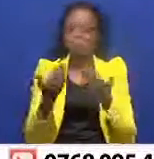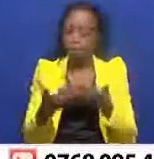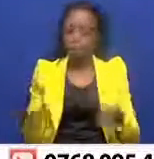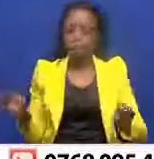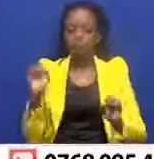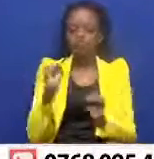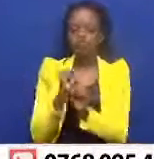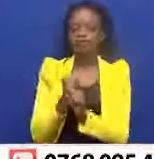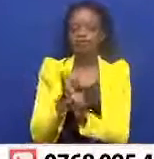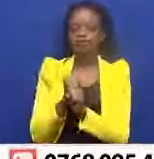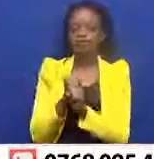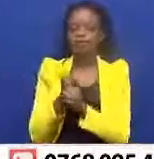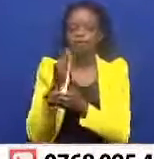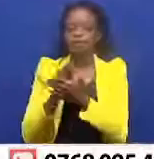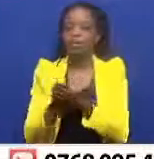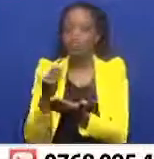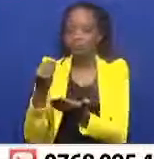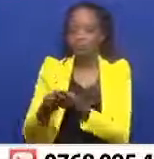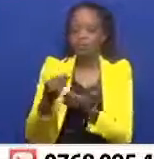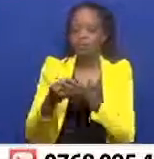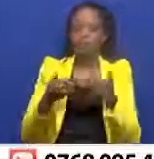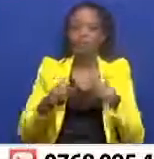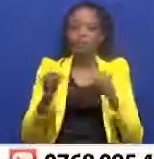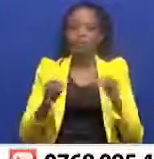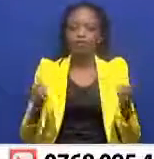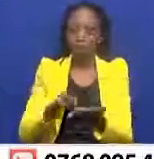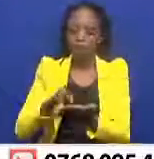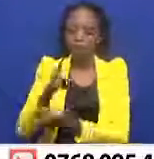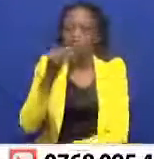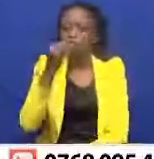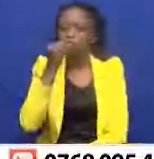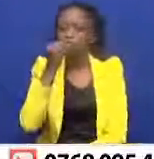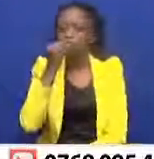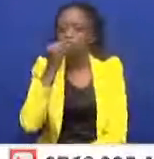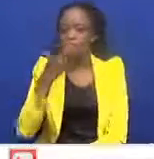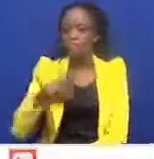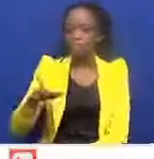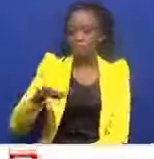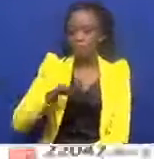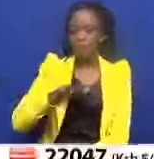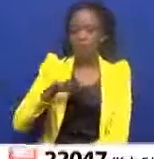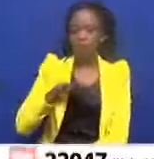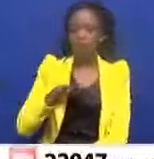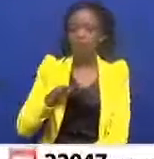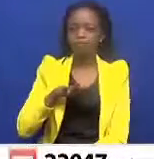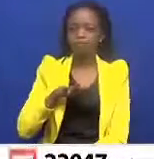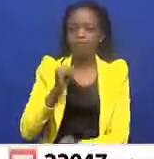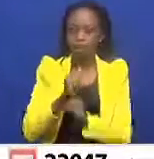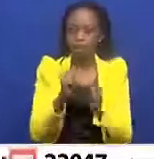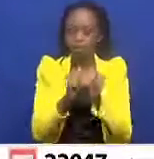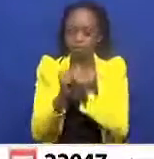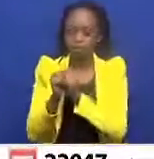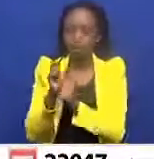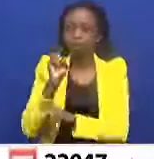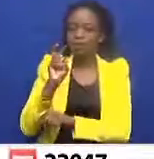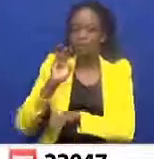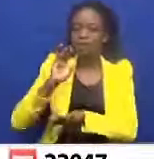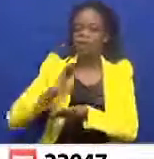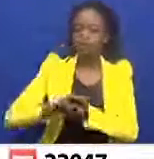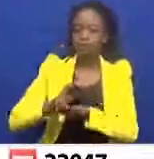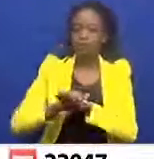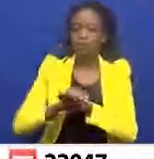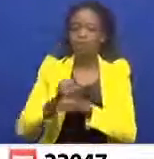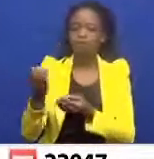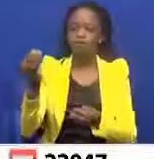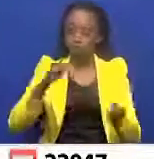kazi, wameweza kukosa hela za kununua chakula cha kila siku. Wakazi wa area hii wameweza kukuja pamoja na kuona ni vema watoe pesa